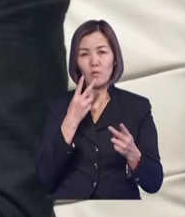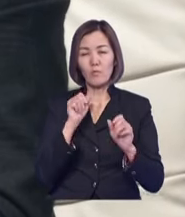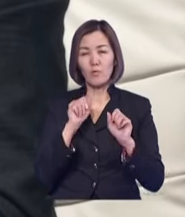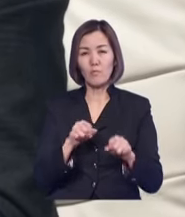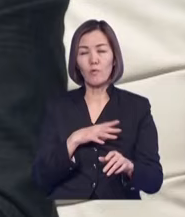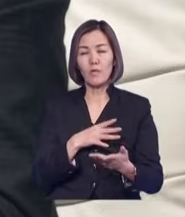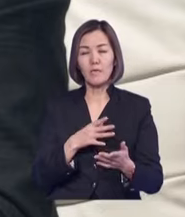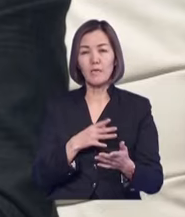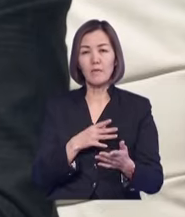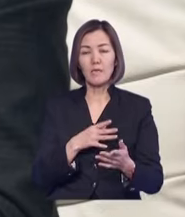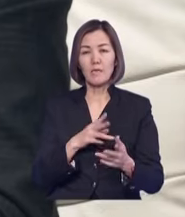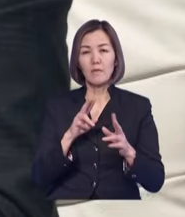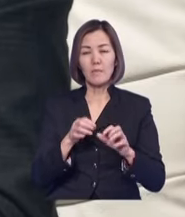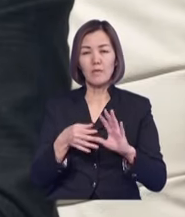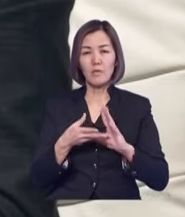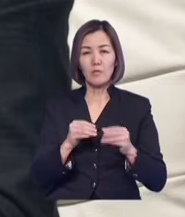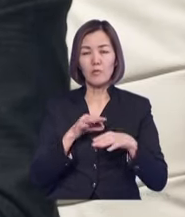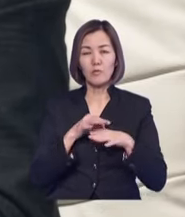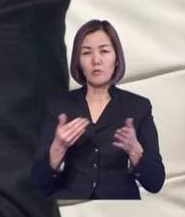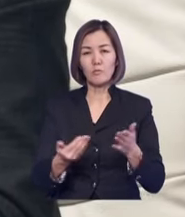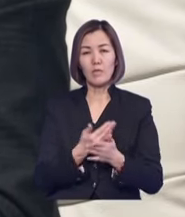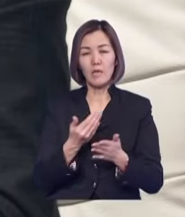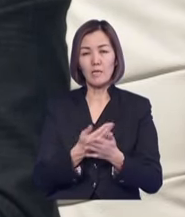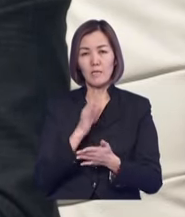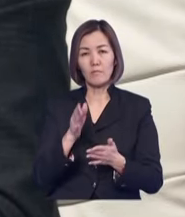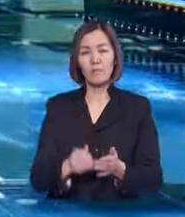көшірме бағдарламасына мониторинг жүргізіліп, жаңартылып отырады.